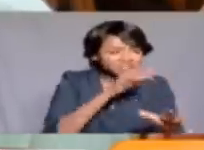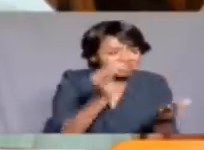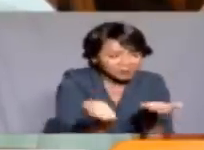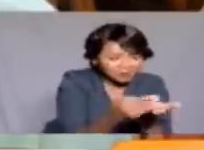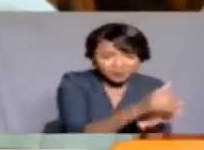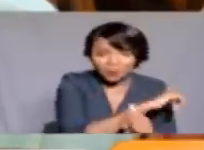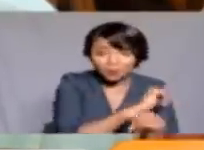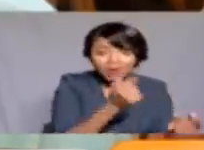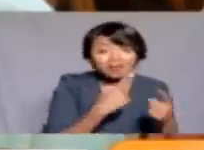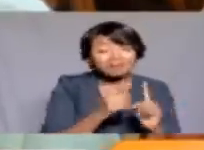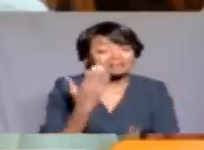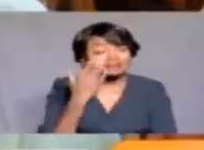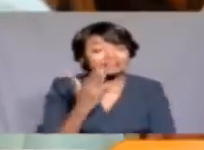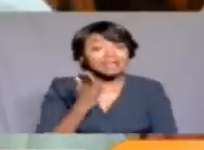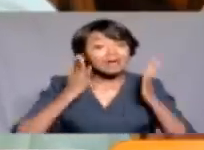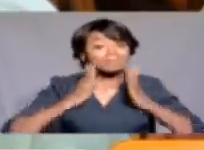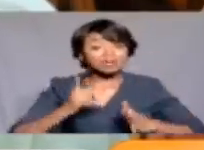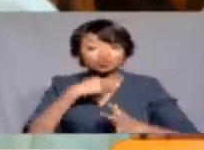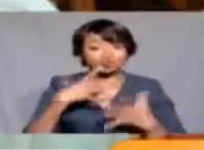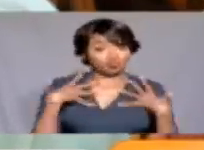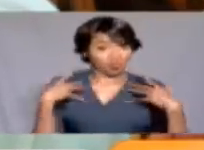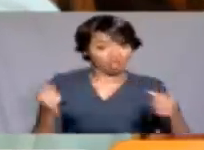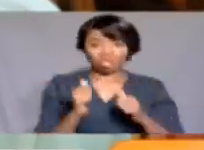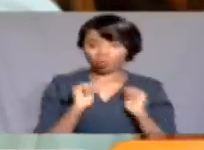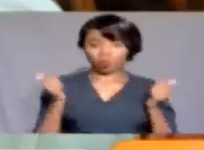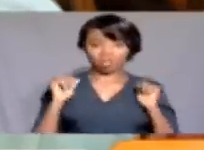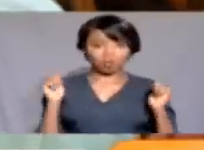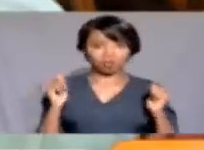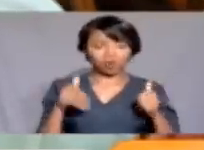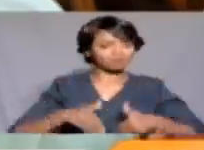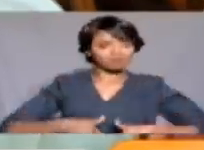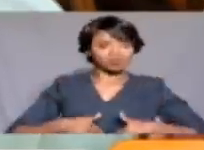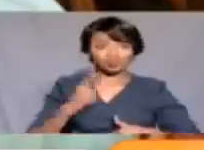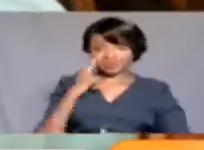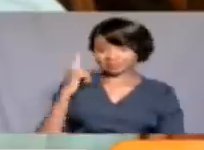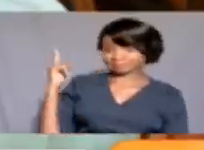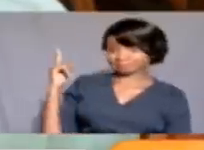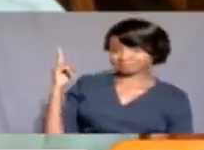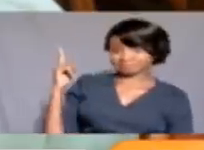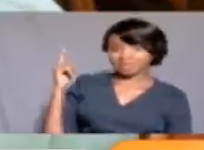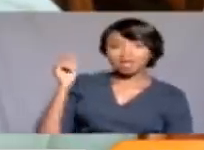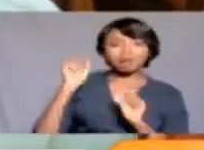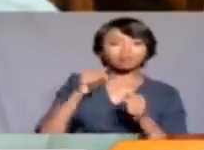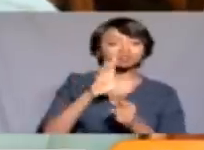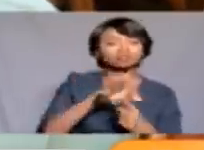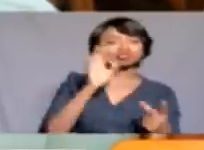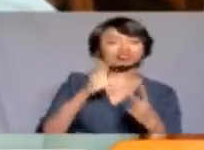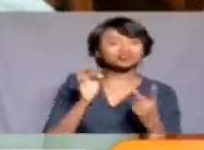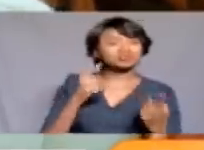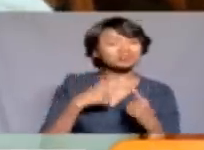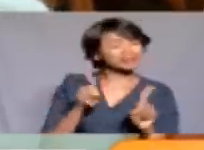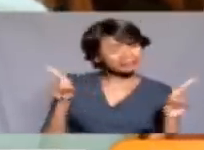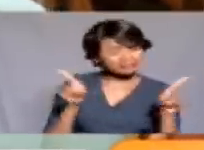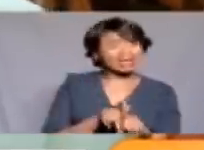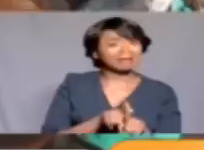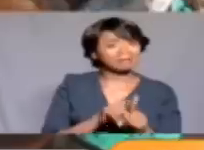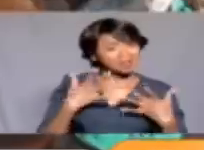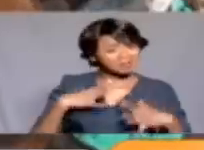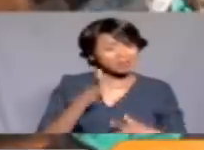mvuvi mwenye ambao wako na afya nono kama mimi, unaweza sema unaweza kuwachagua na ambao walikuwa wanono kwa sababu ni kazi